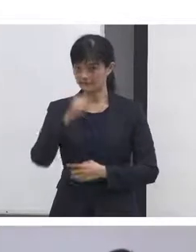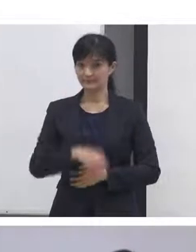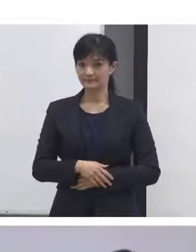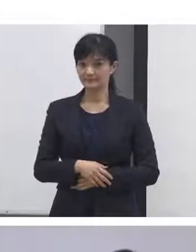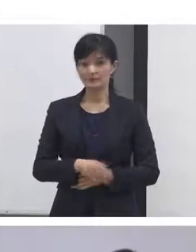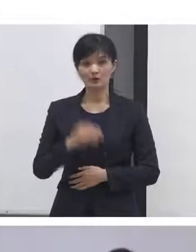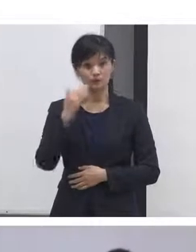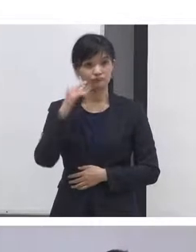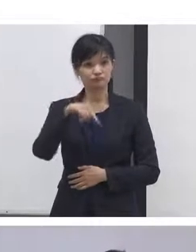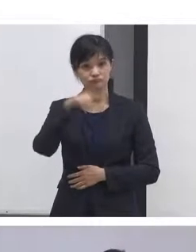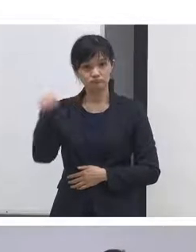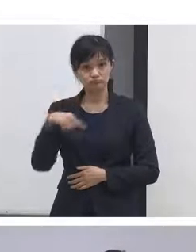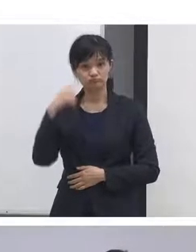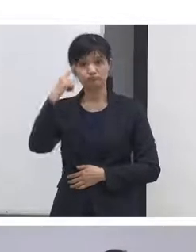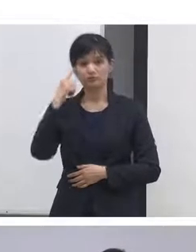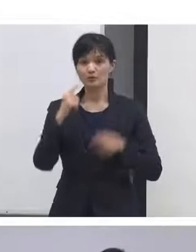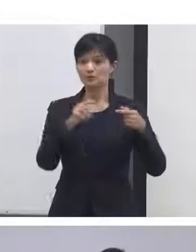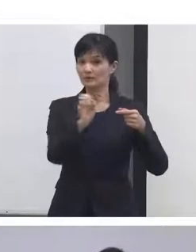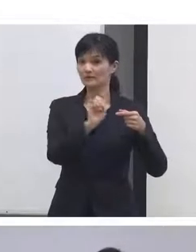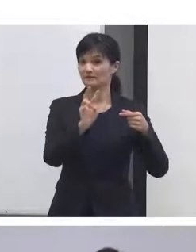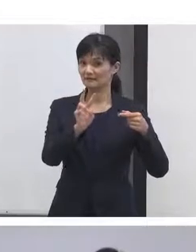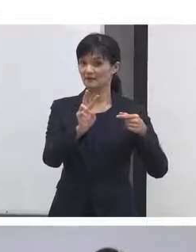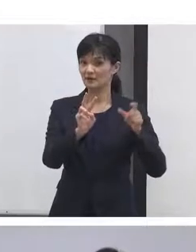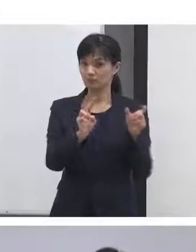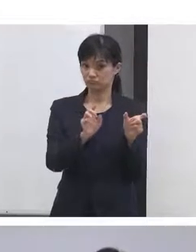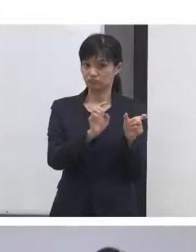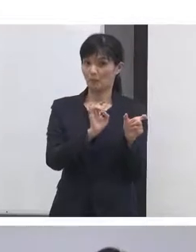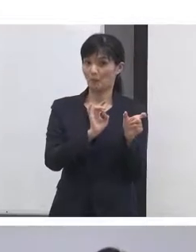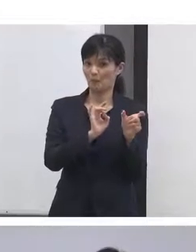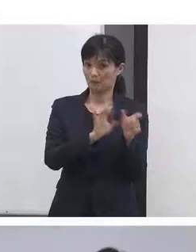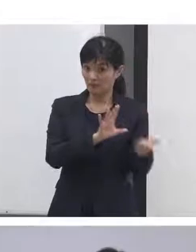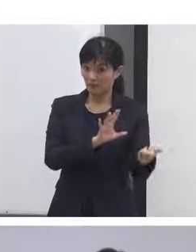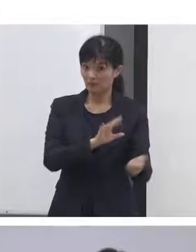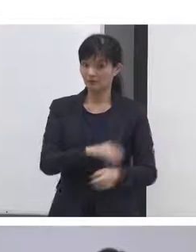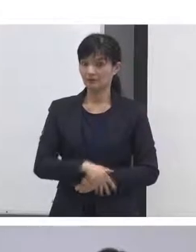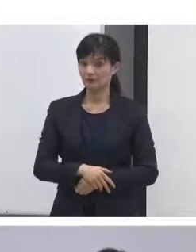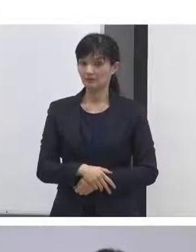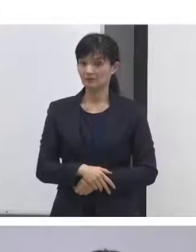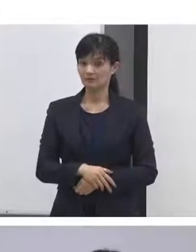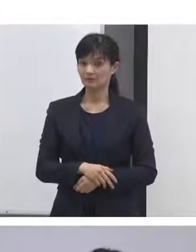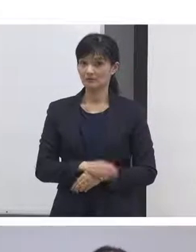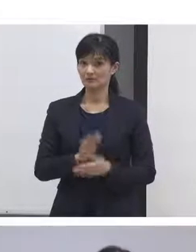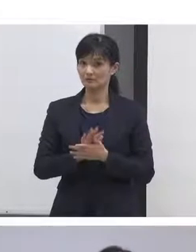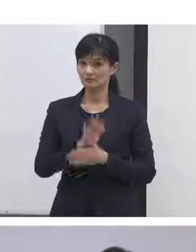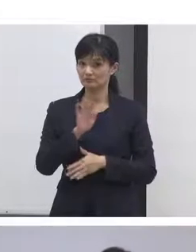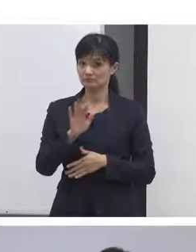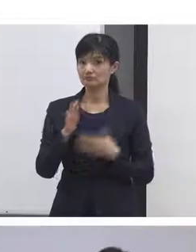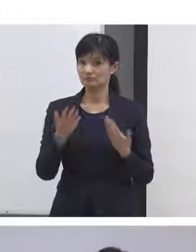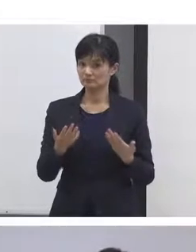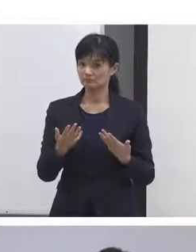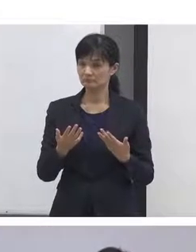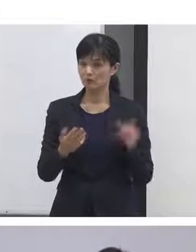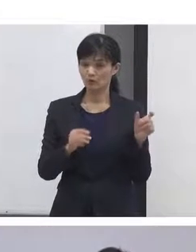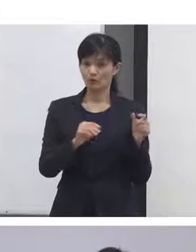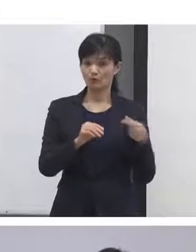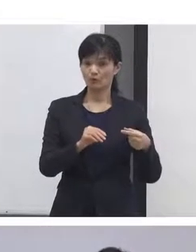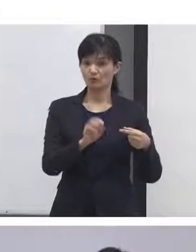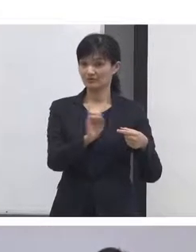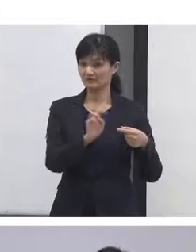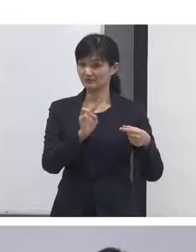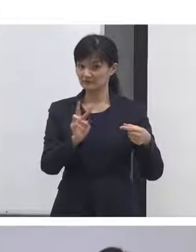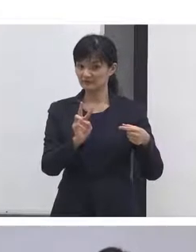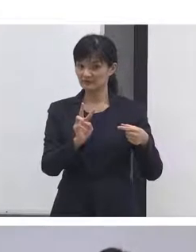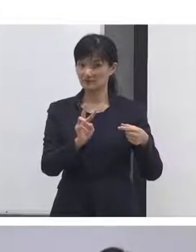大家都把 G0V 拿掉之后，那是不是之后反而就G0B 不被看见，但是就